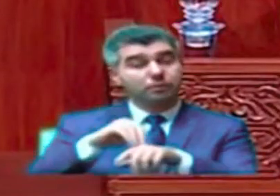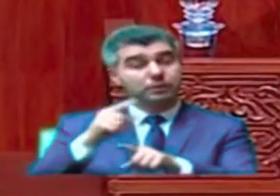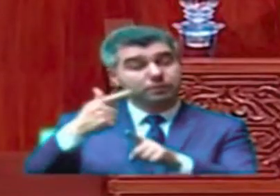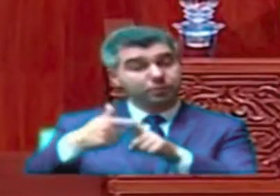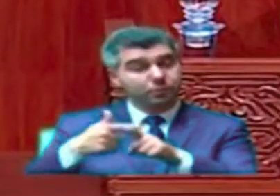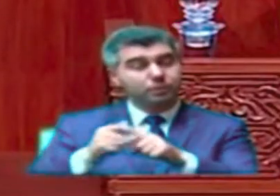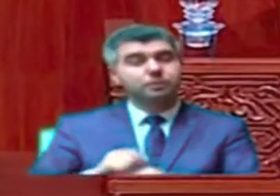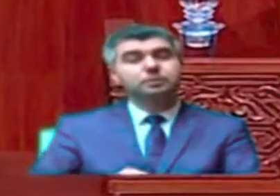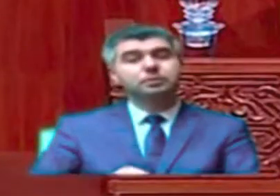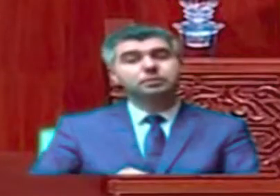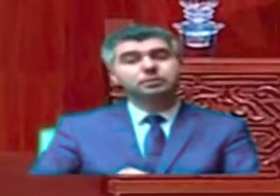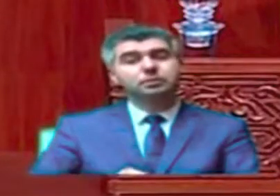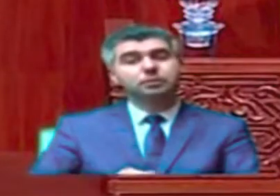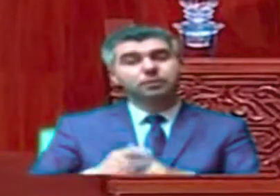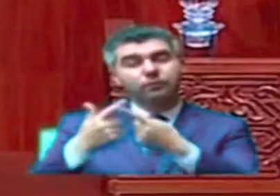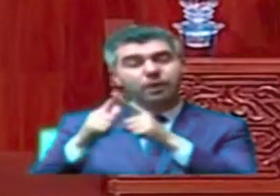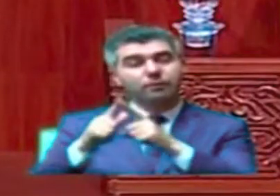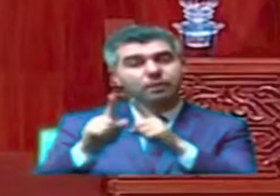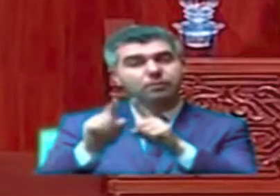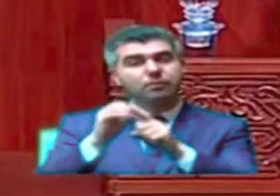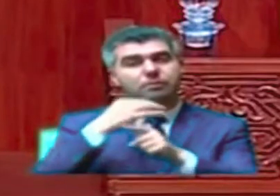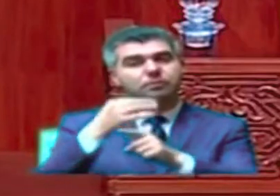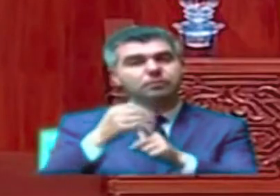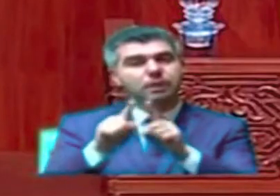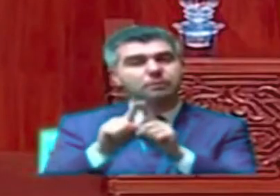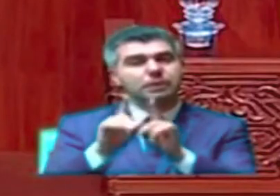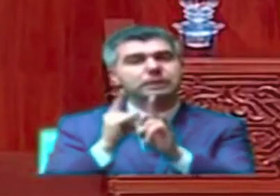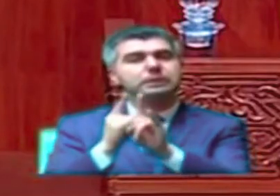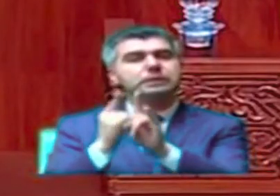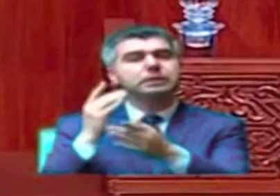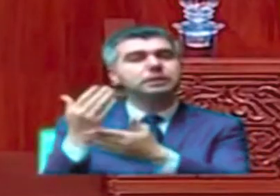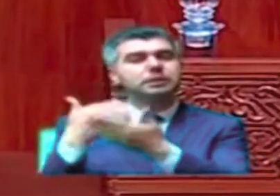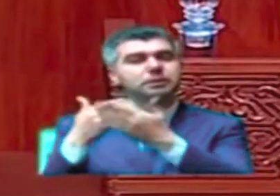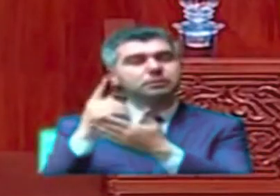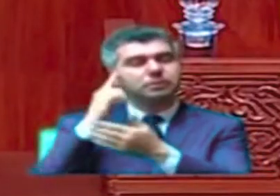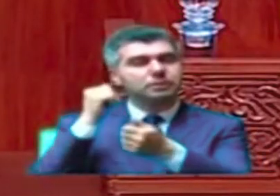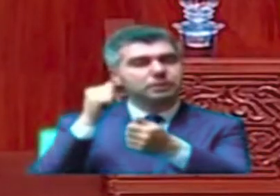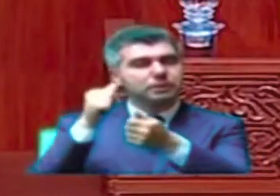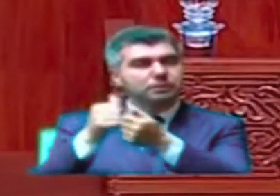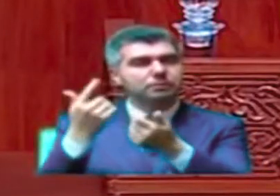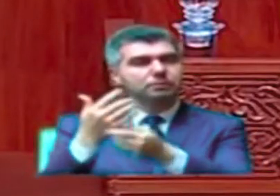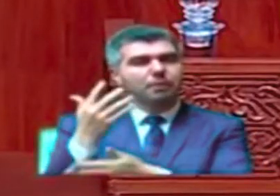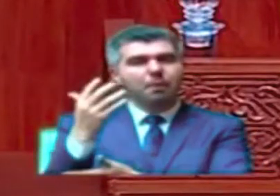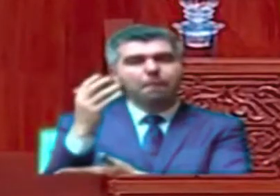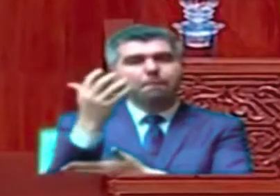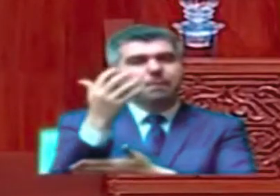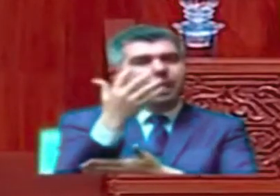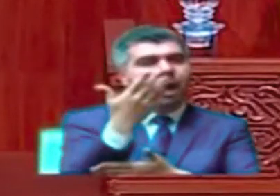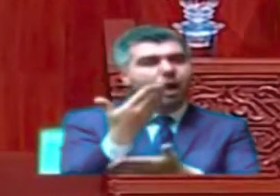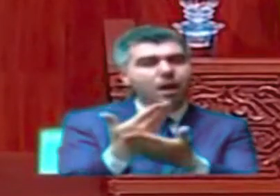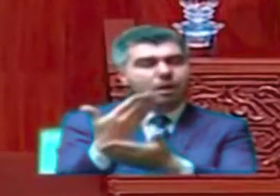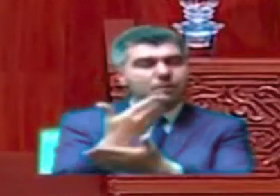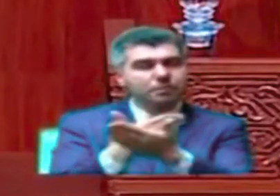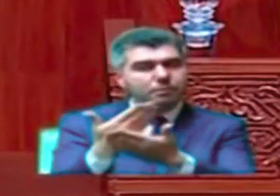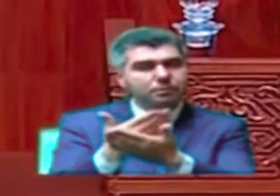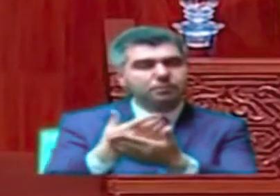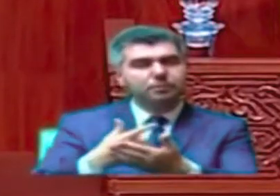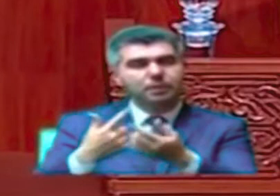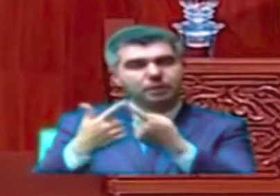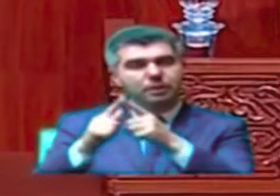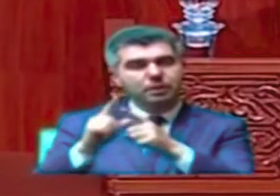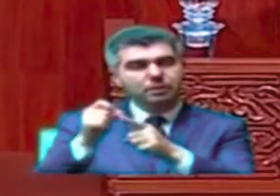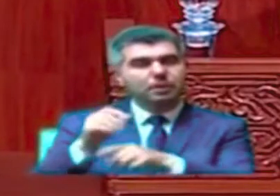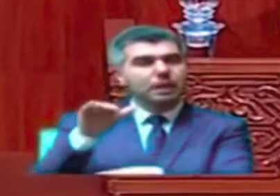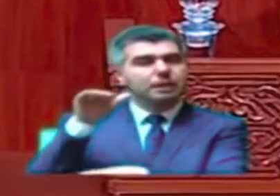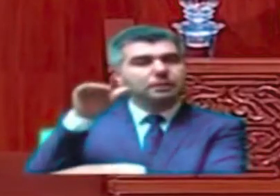رافعة حتى للحفاظ على الثروات الطبيعية وعلى البيئة، وهي الثروات التي تزخر